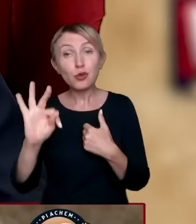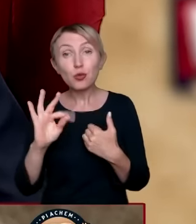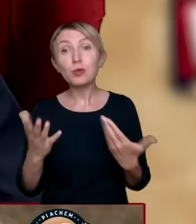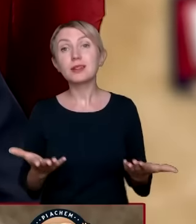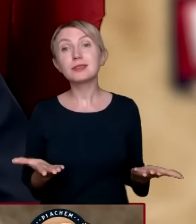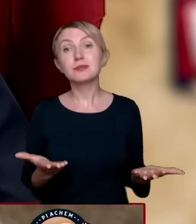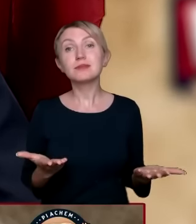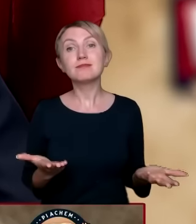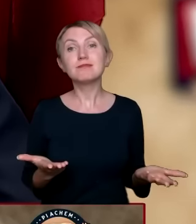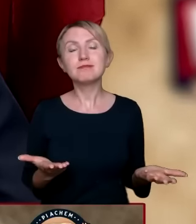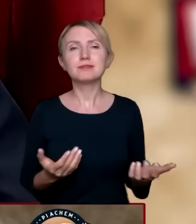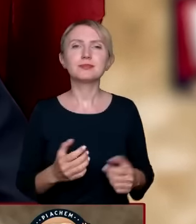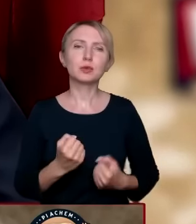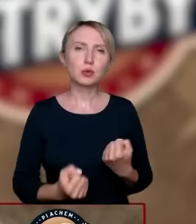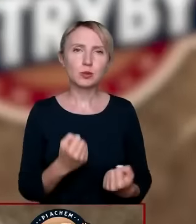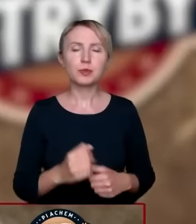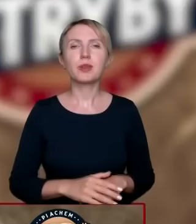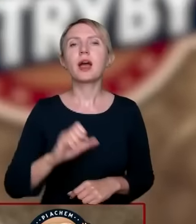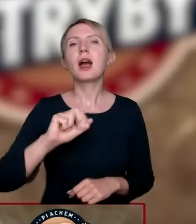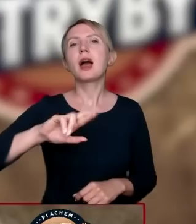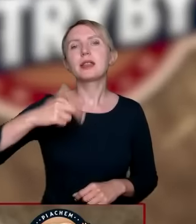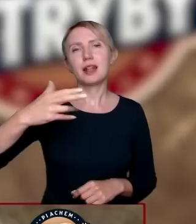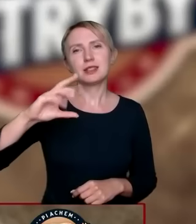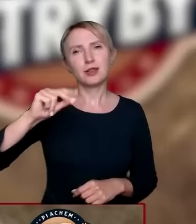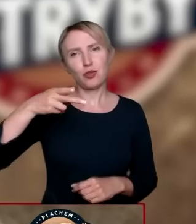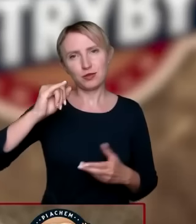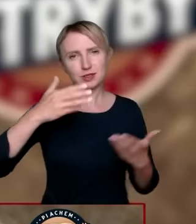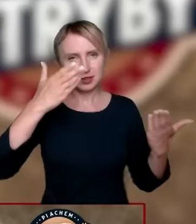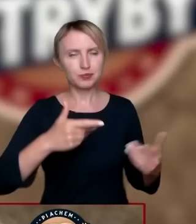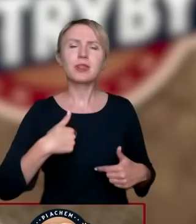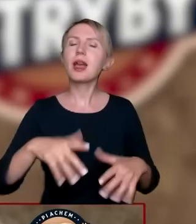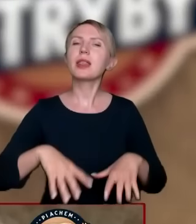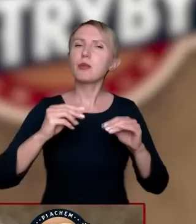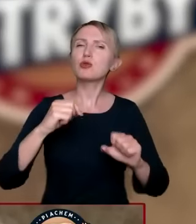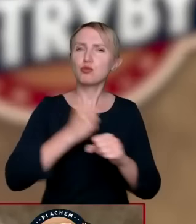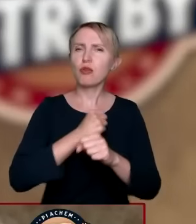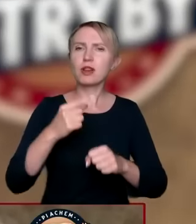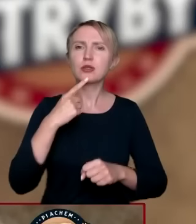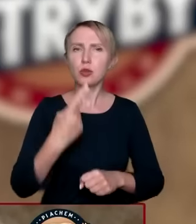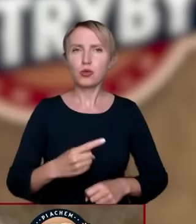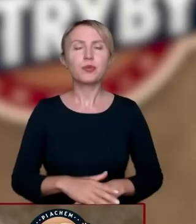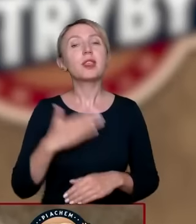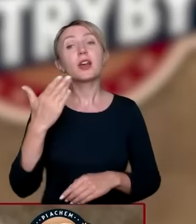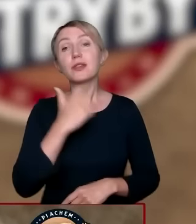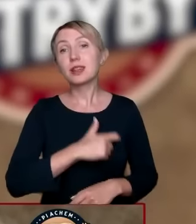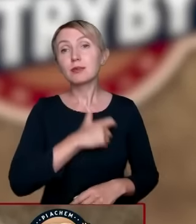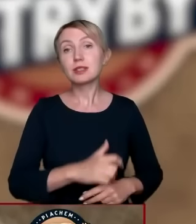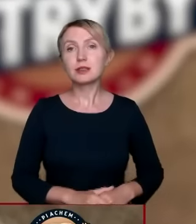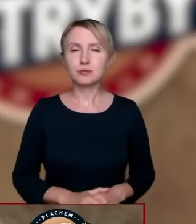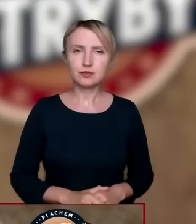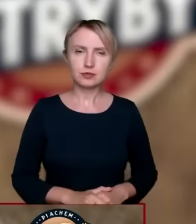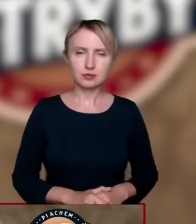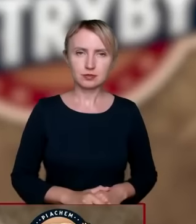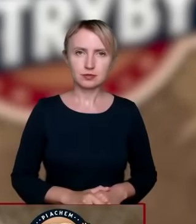to trudno. Adrian Stankowski jest ze mną. Ja na początek coś na poważnie, proszę państwa, witam serdecznie. Y